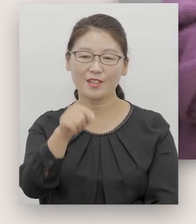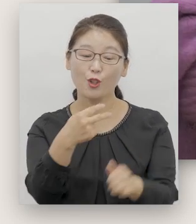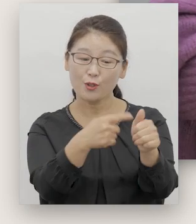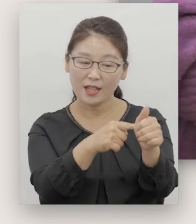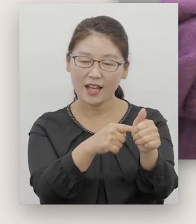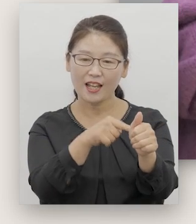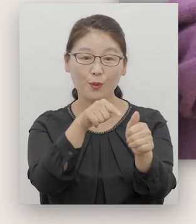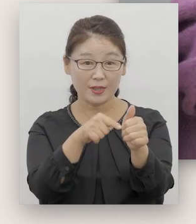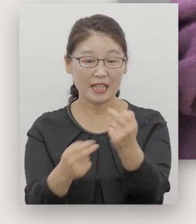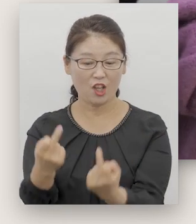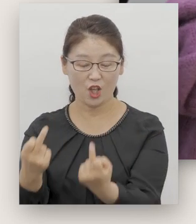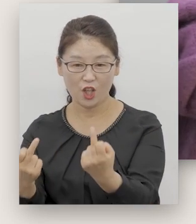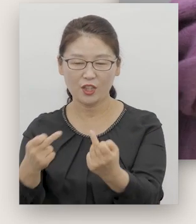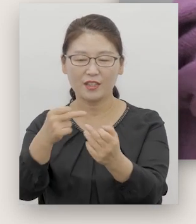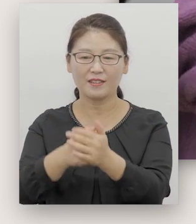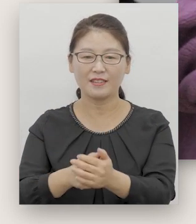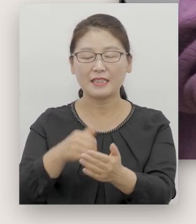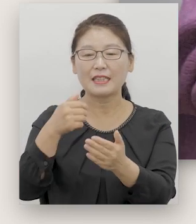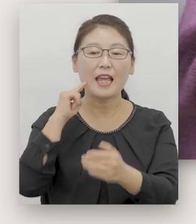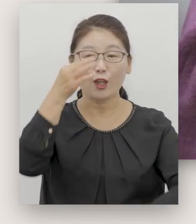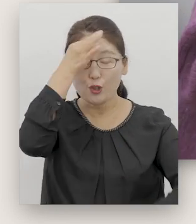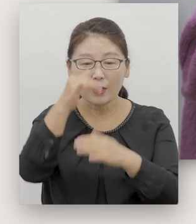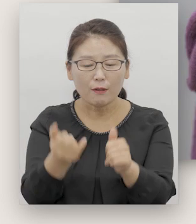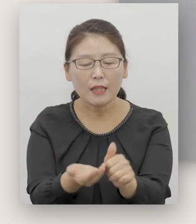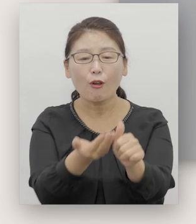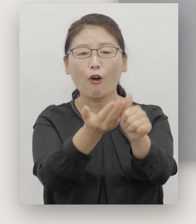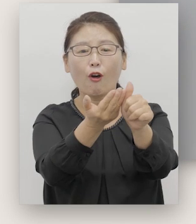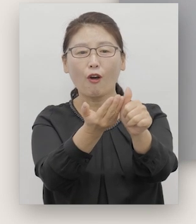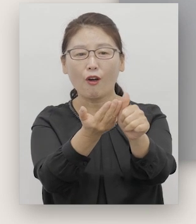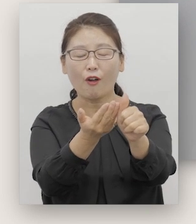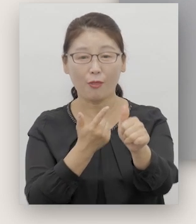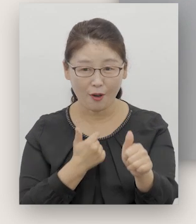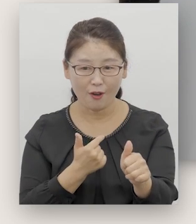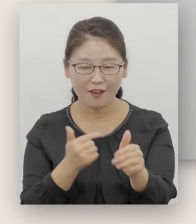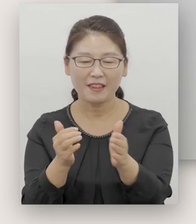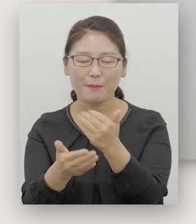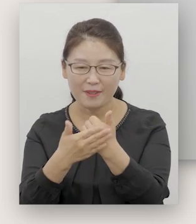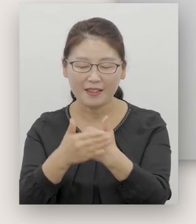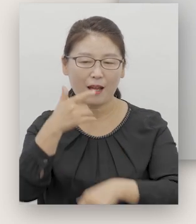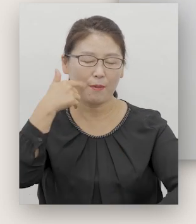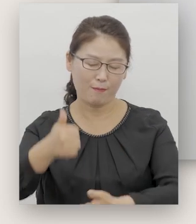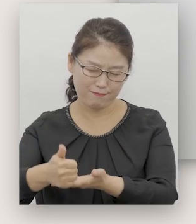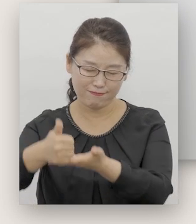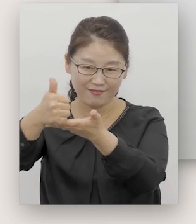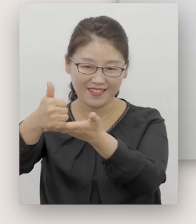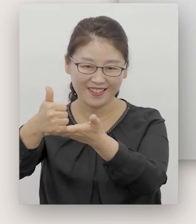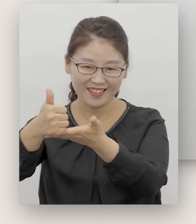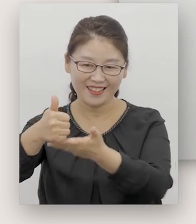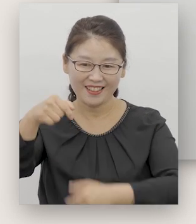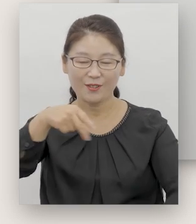존경심으로, 그리고 또 세잔에 대한 존경심이 같이 녹아있는 작업이라고 할수 있을 것 같습니다.